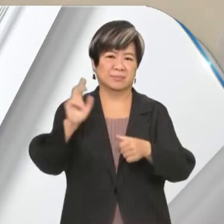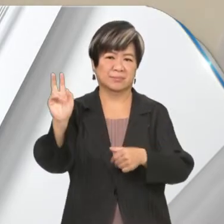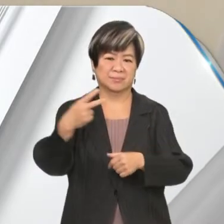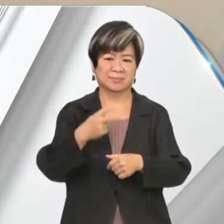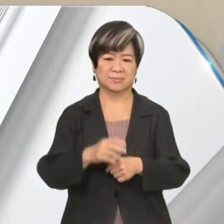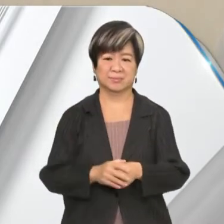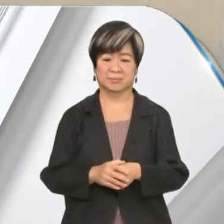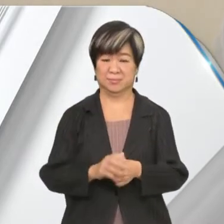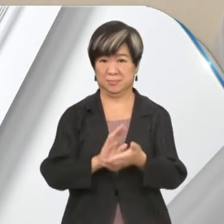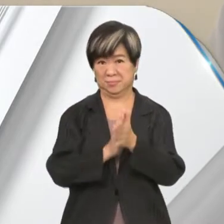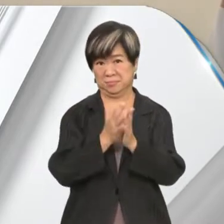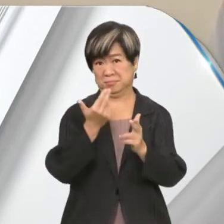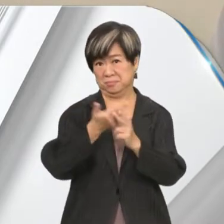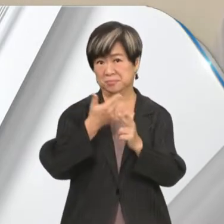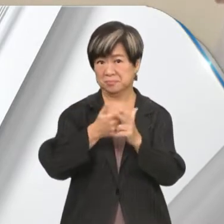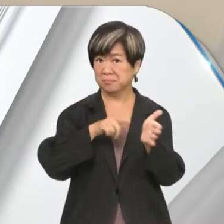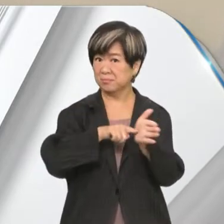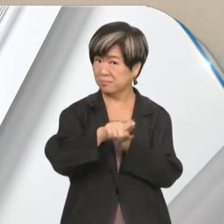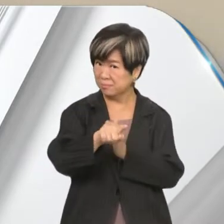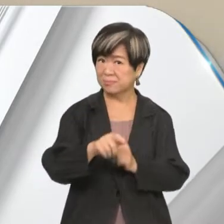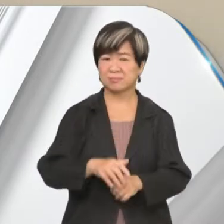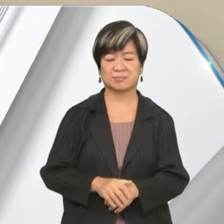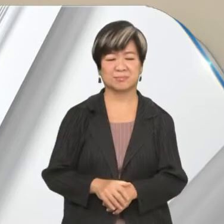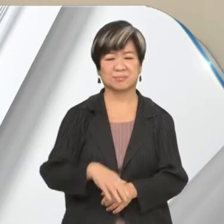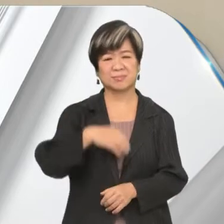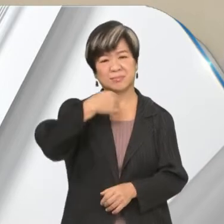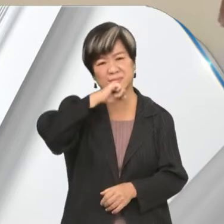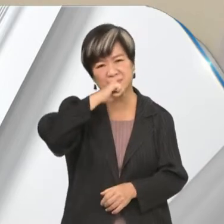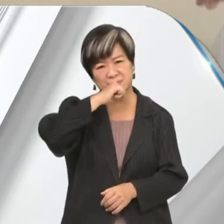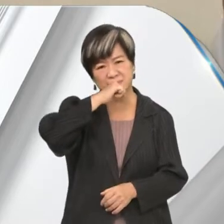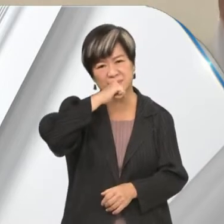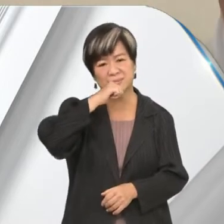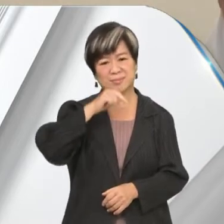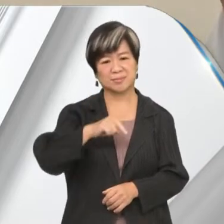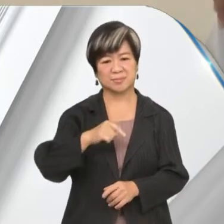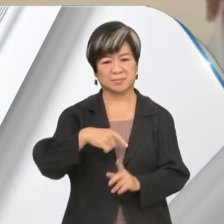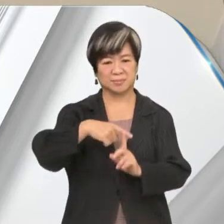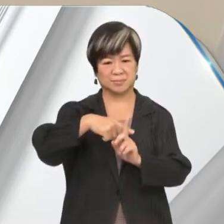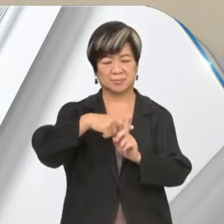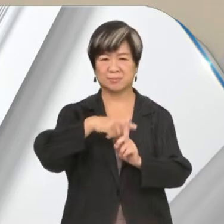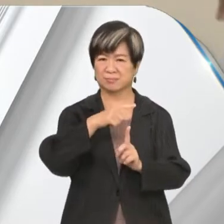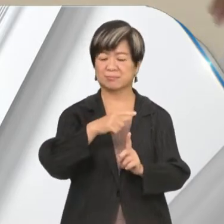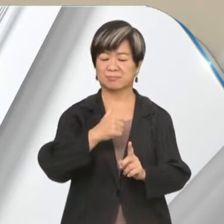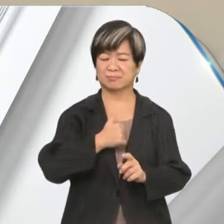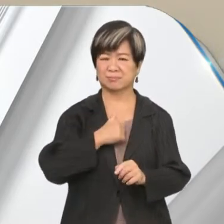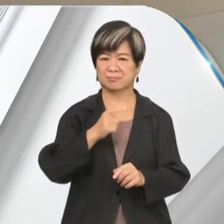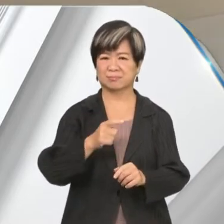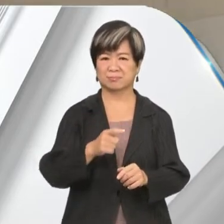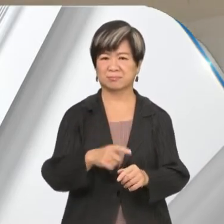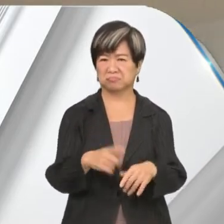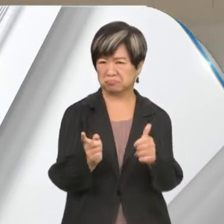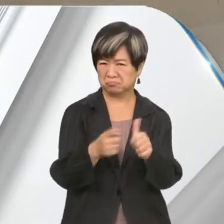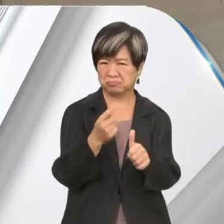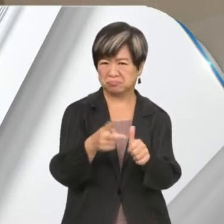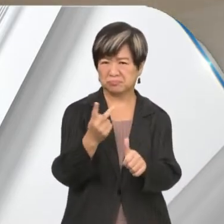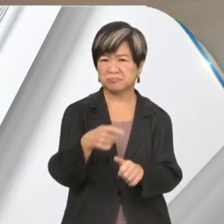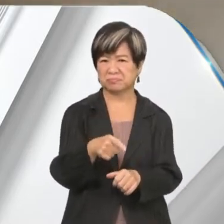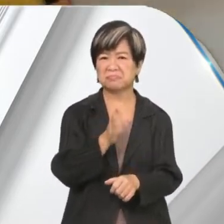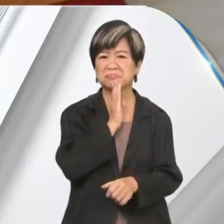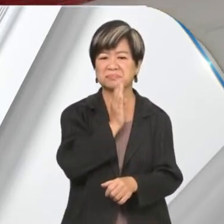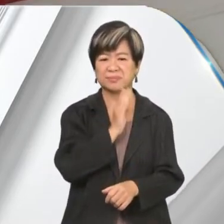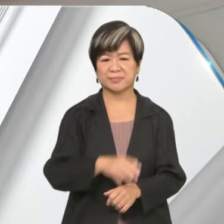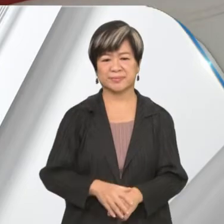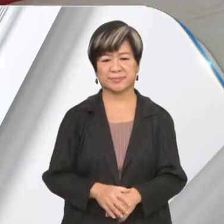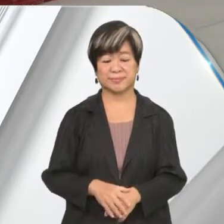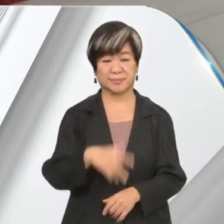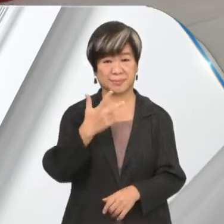是变成等于是在我们台湾吼，在这个量级里面，真的算是数一数二。 其实君也表示，